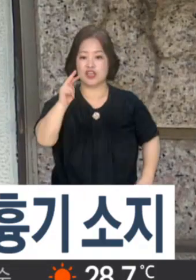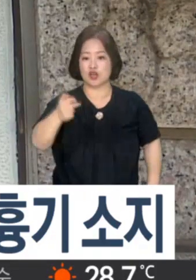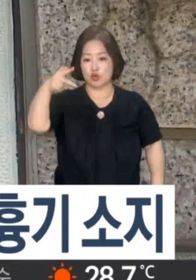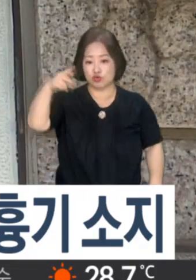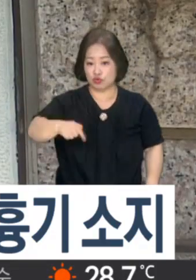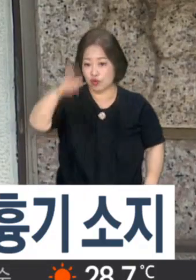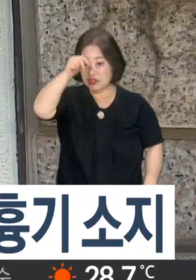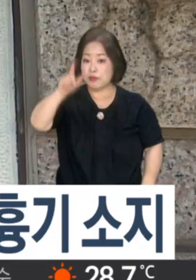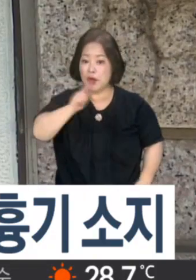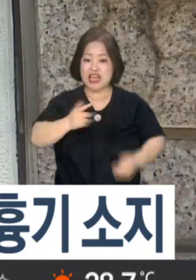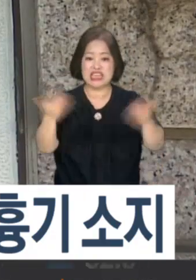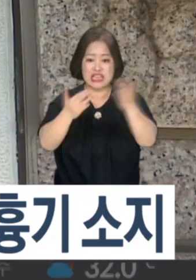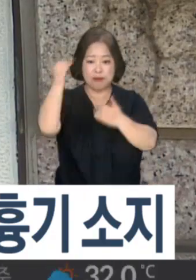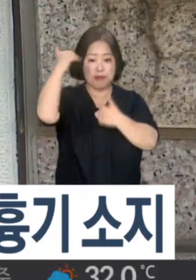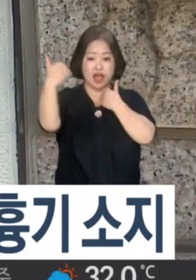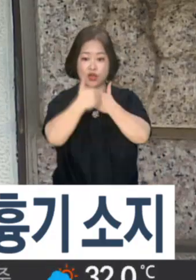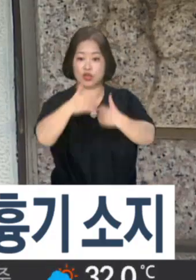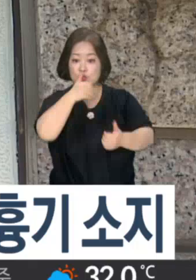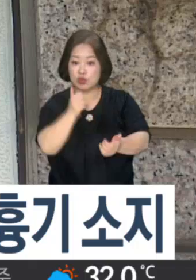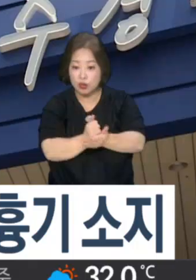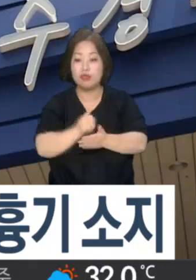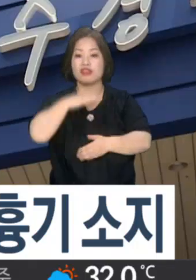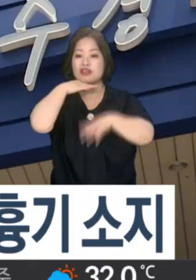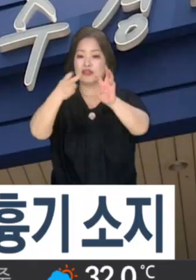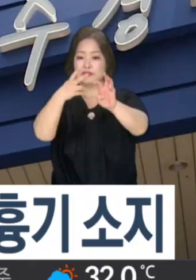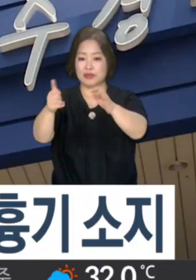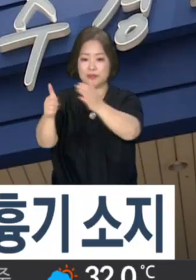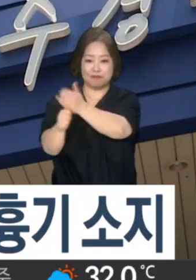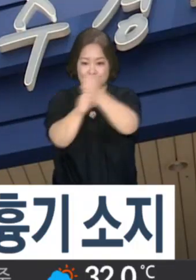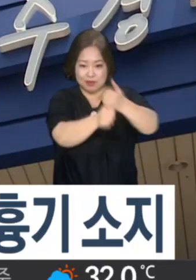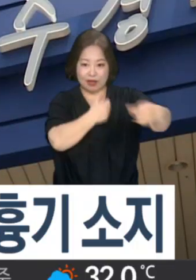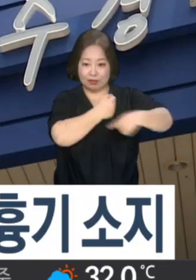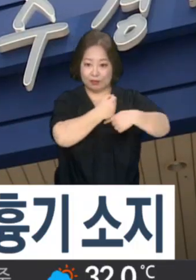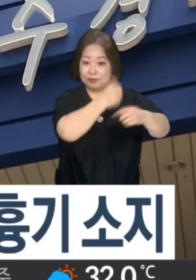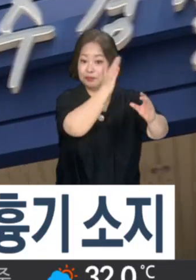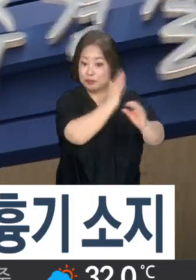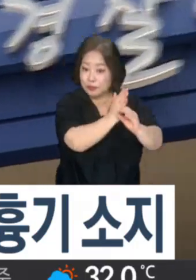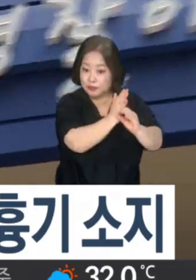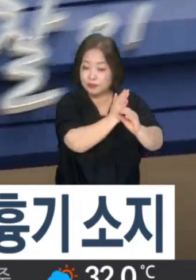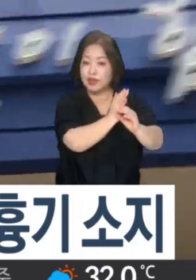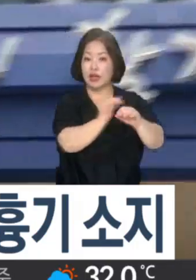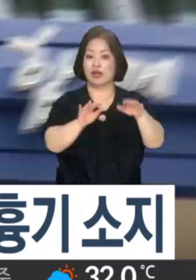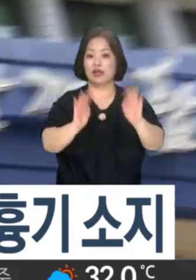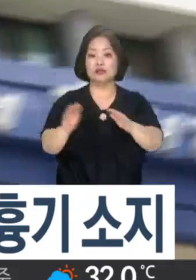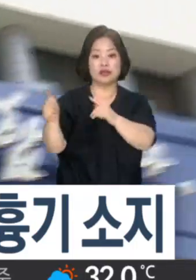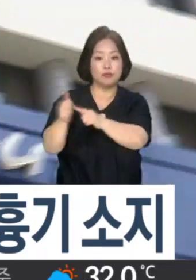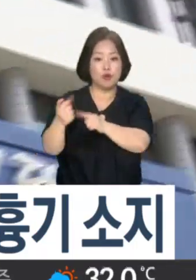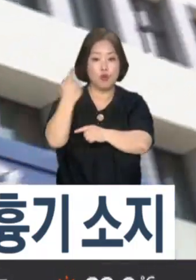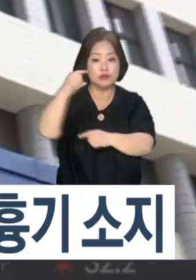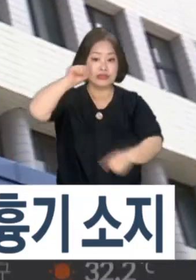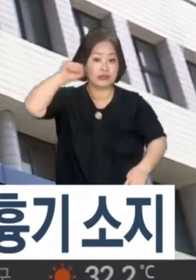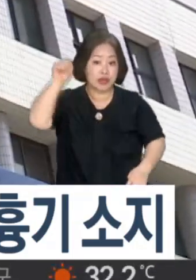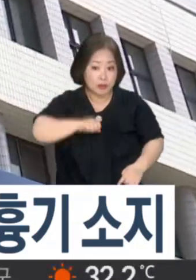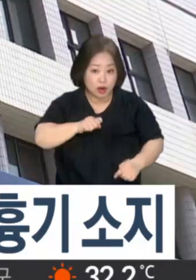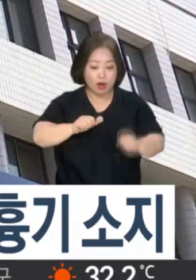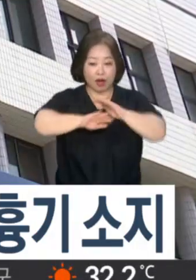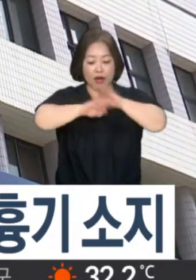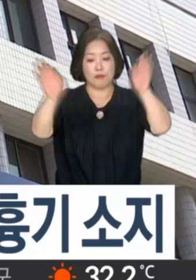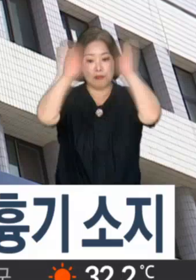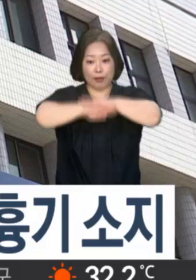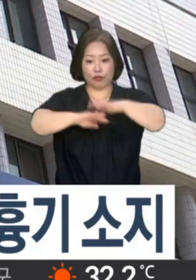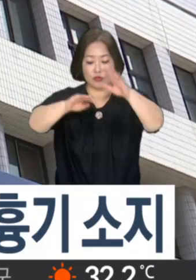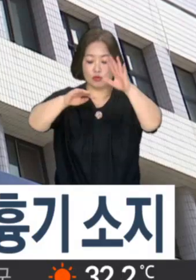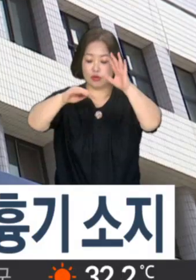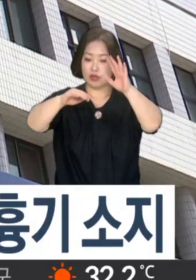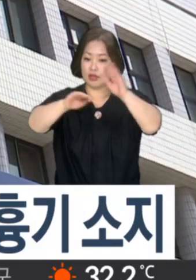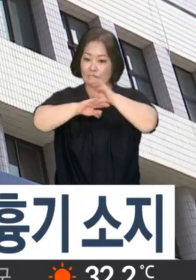연수경찰서는 공무집행 방해 등의 혐의로 30대 A씨를 수사 중이라고 밝혔습니다. A씨는 어제 새벽 0시 20분쯤